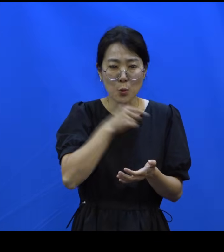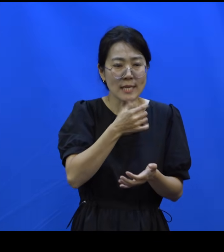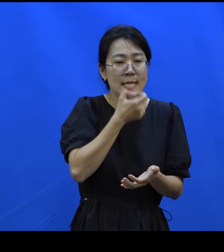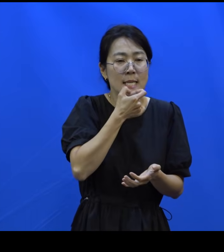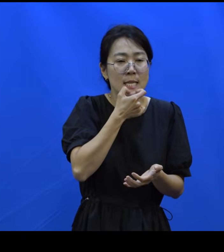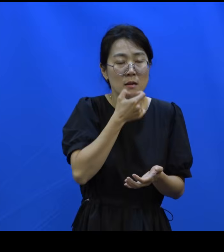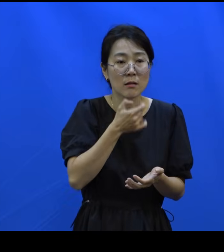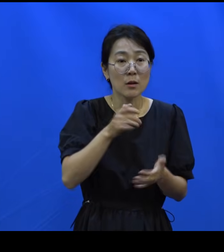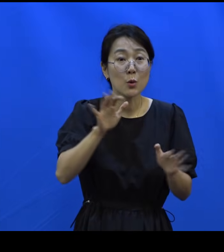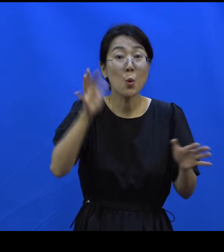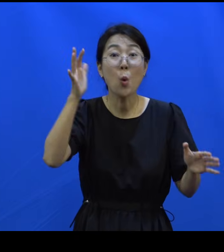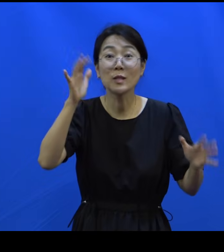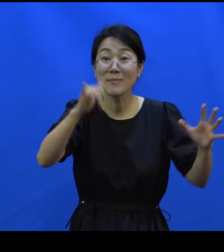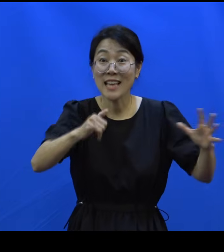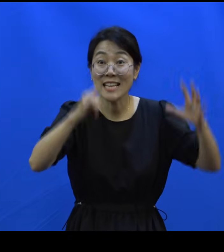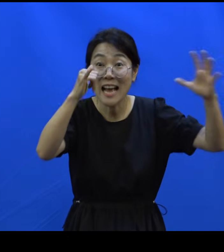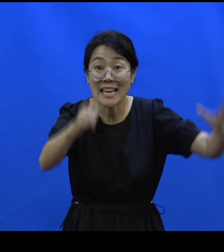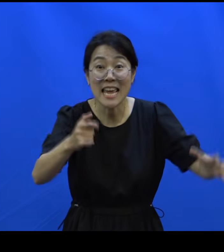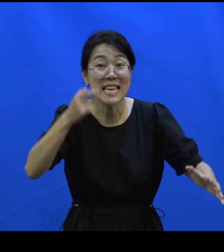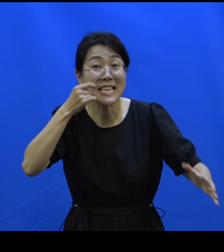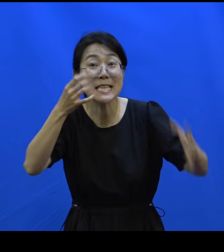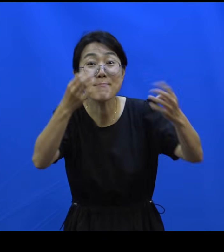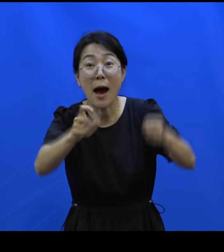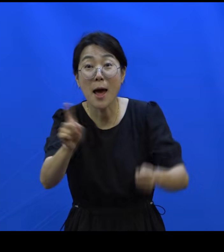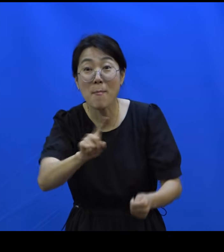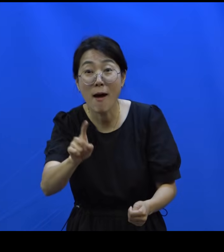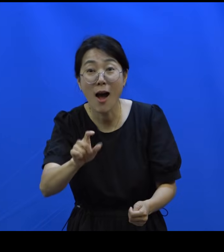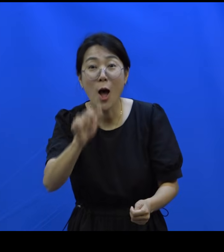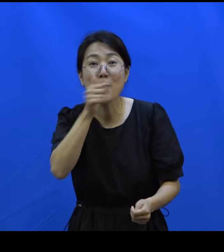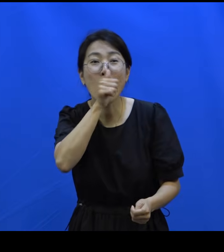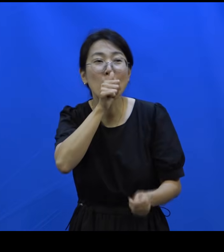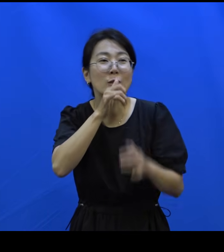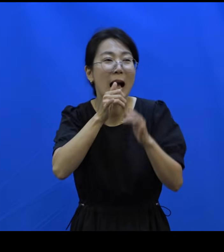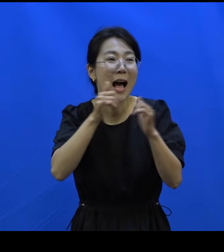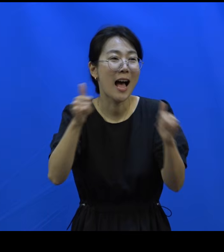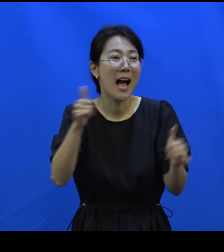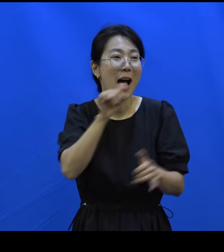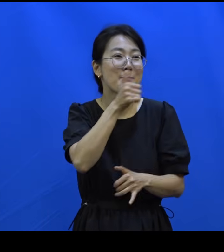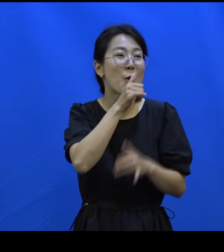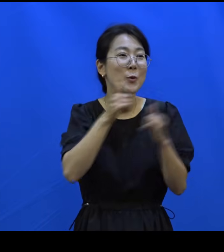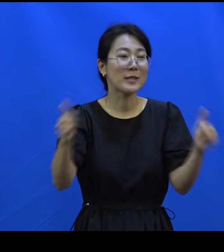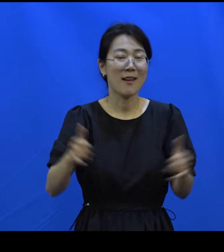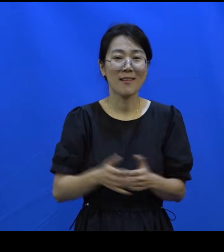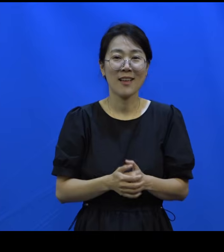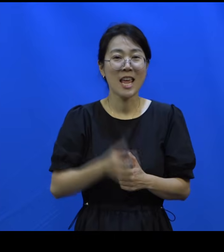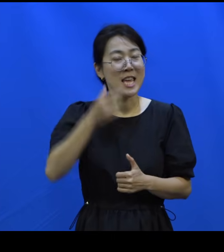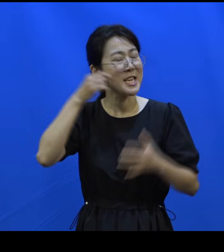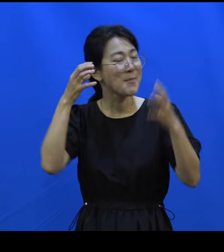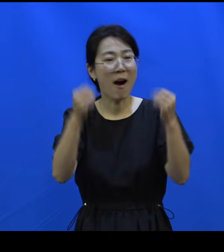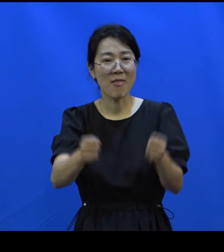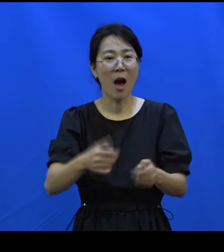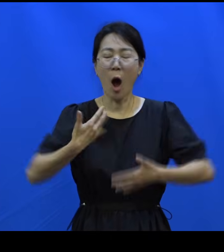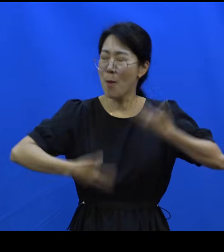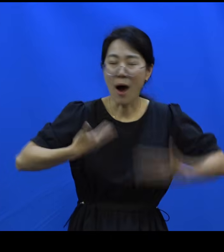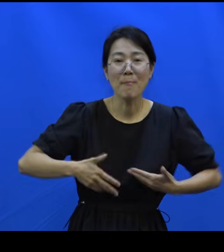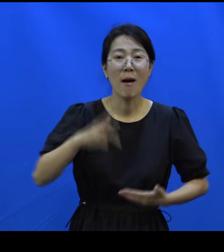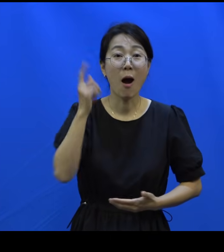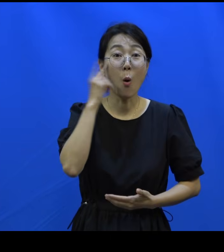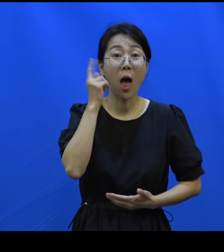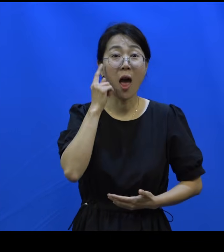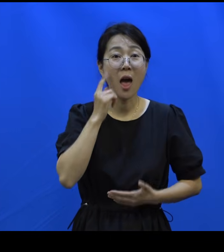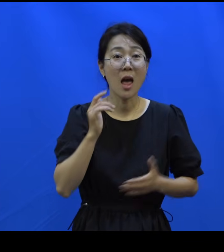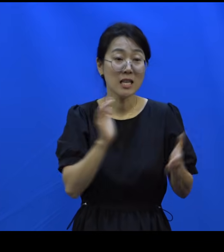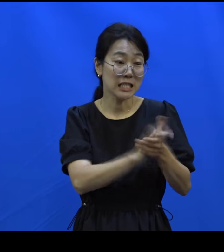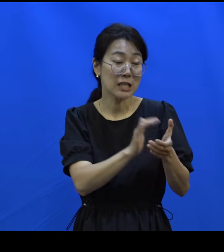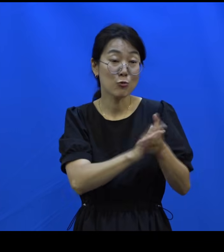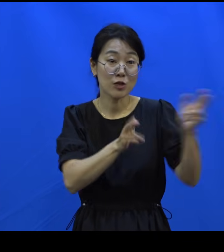소송전이잖아요. 변호사하고는 언제나 성업 중입니다. 형제간에도 유산으로 소송전을 벌입니다. 동업을 하는 친구들이